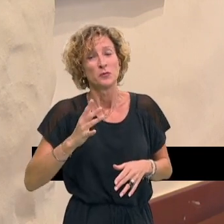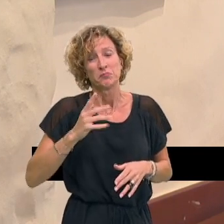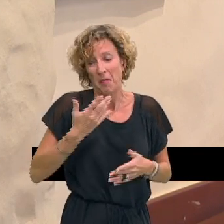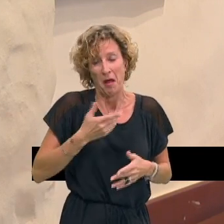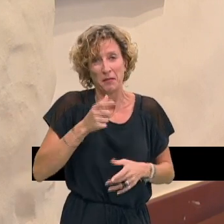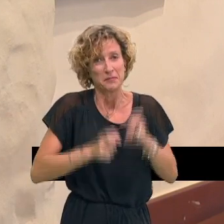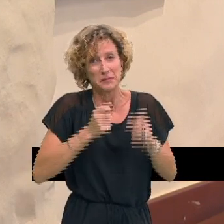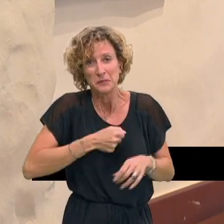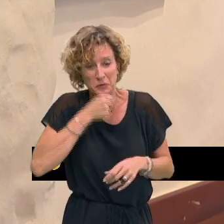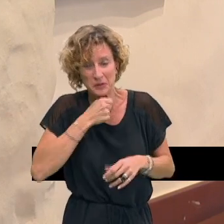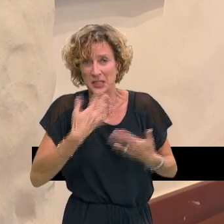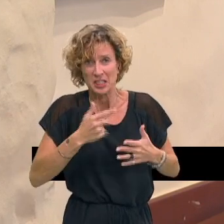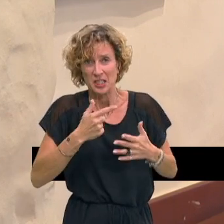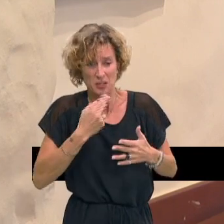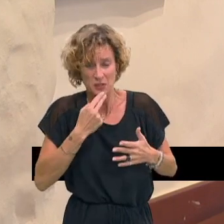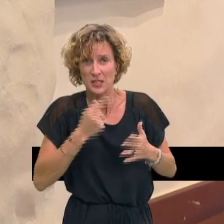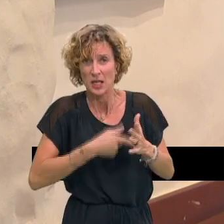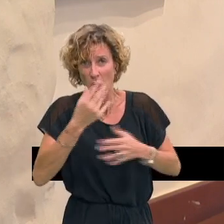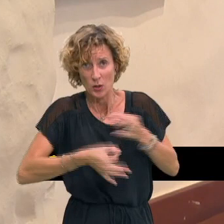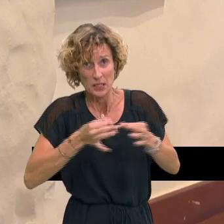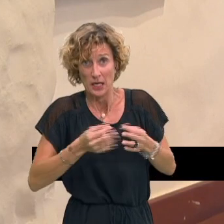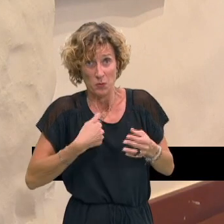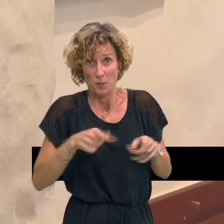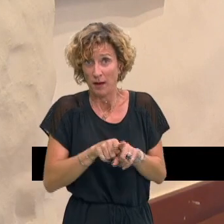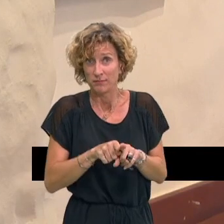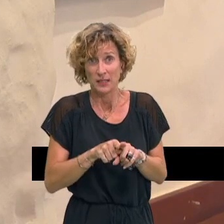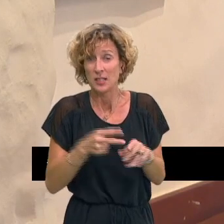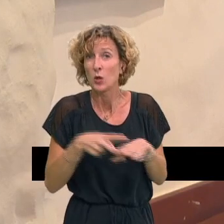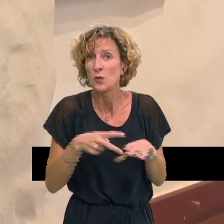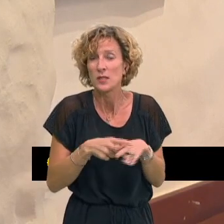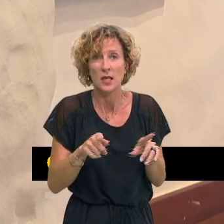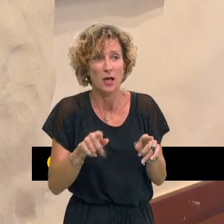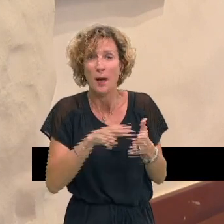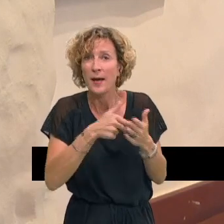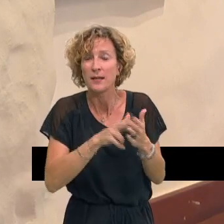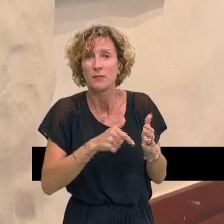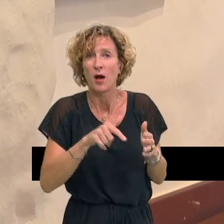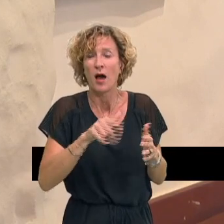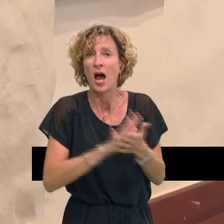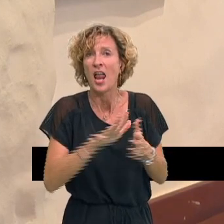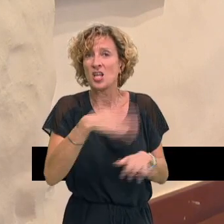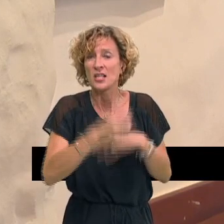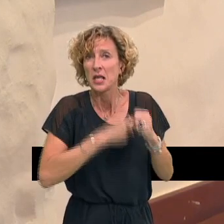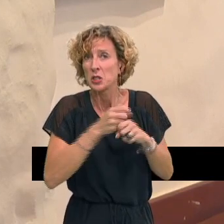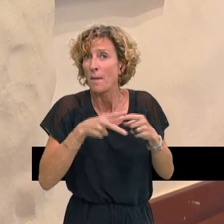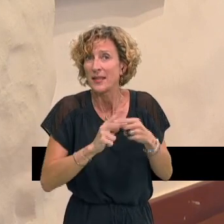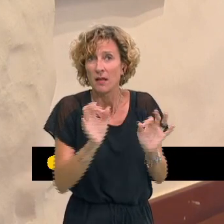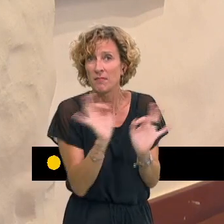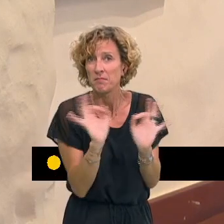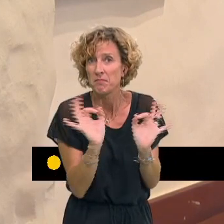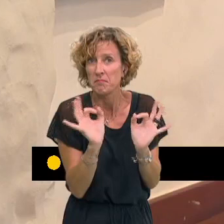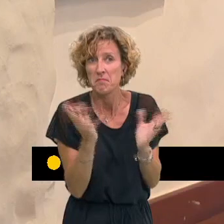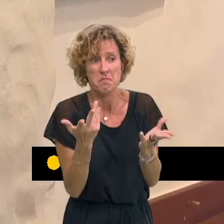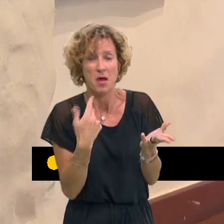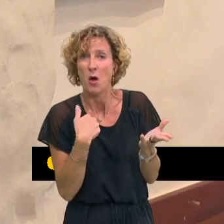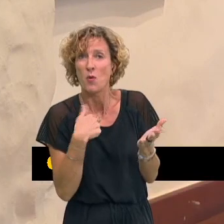fait déjà le recyclage. Et moi-même, j'ai commencé par le recyclage comme à la peine. Comme j'avais 15 ans, je ne mettais pas de matériel ici à La Réunion pour peine. Je mettais pas déjà